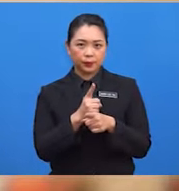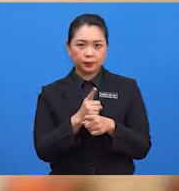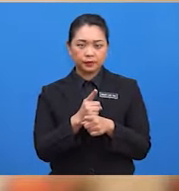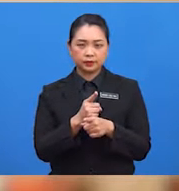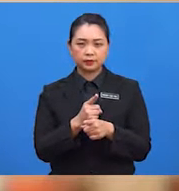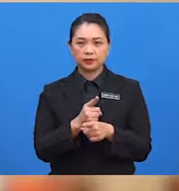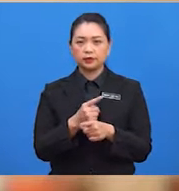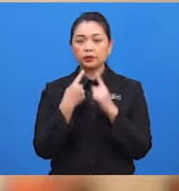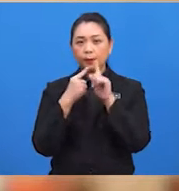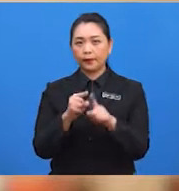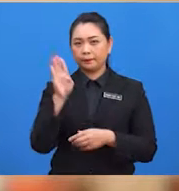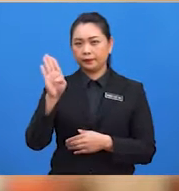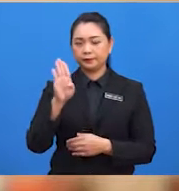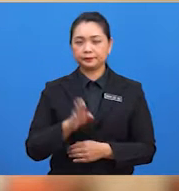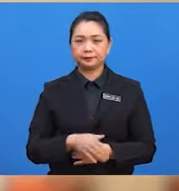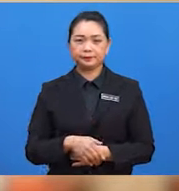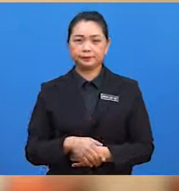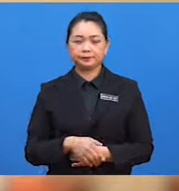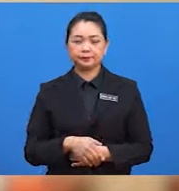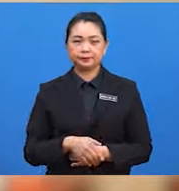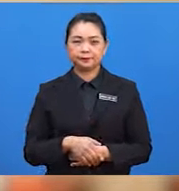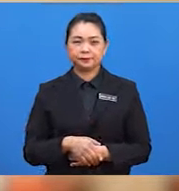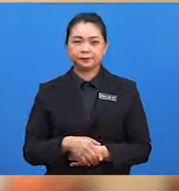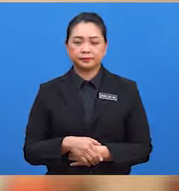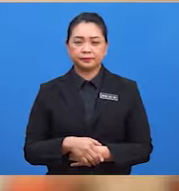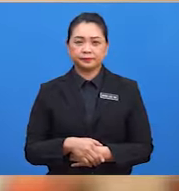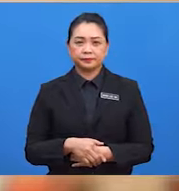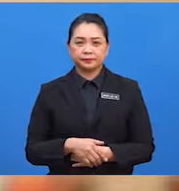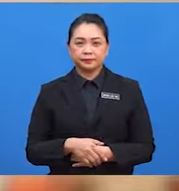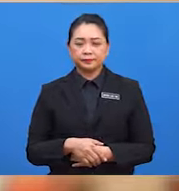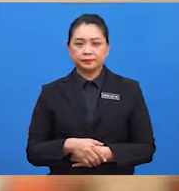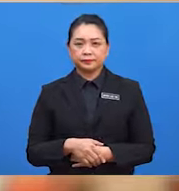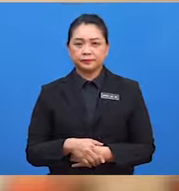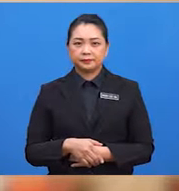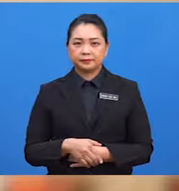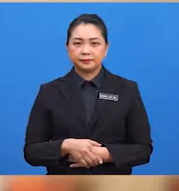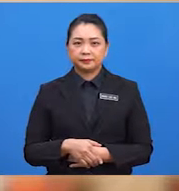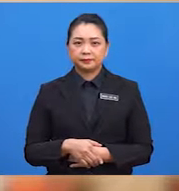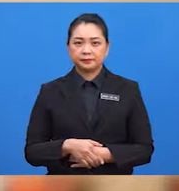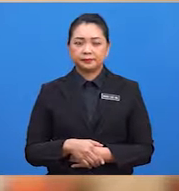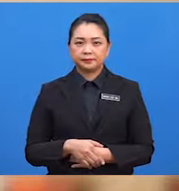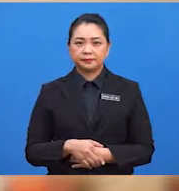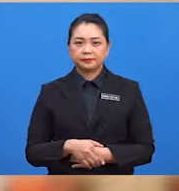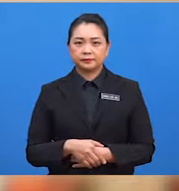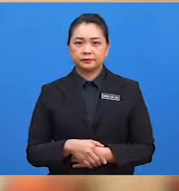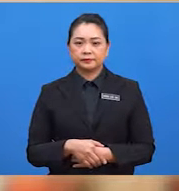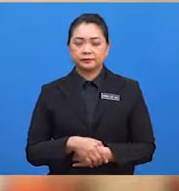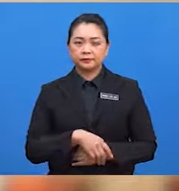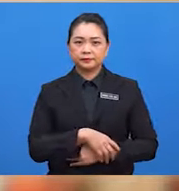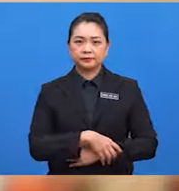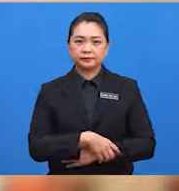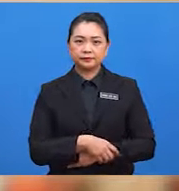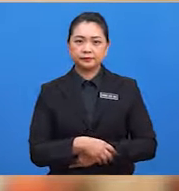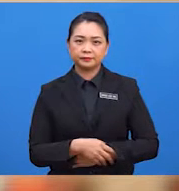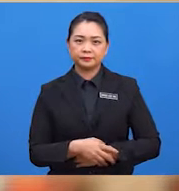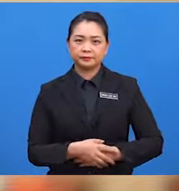Betul, lumpur hitam. Oleh itu, jawapannya ialah B. Membawa lumpur berwarna hitam yang